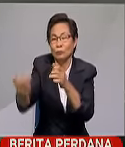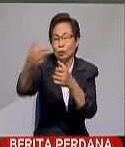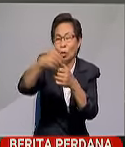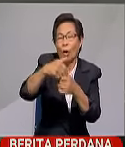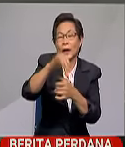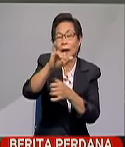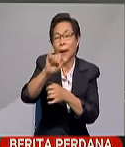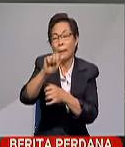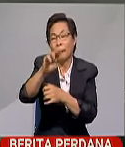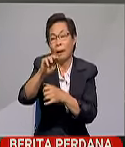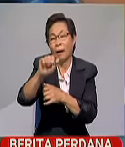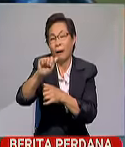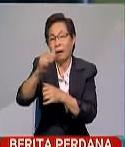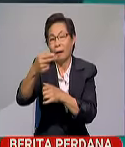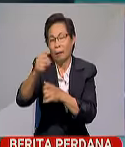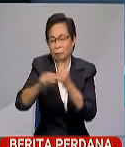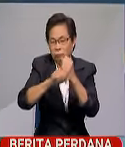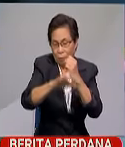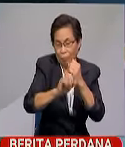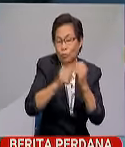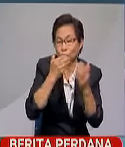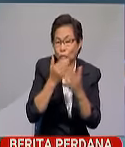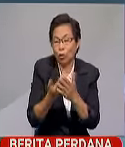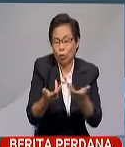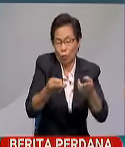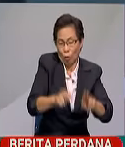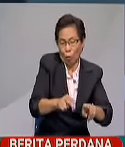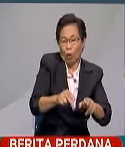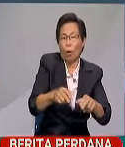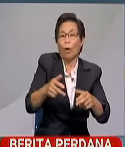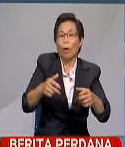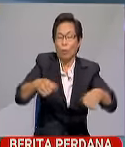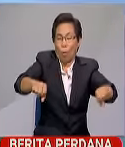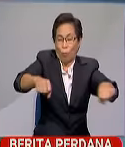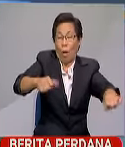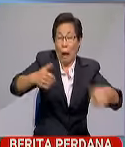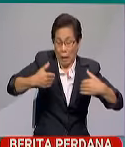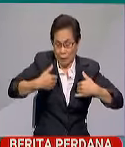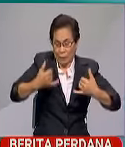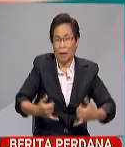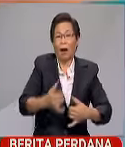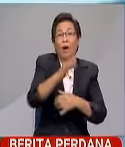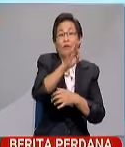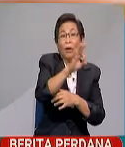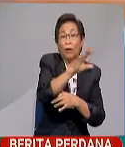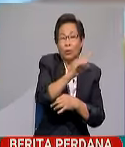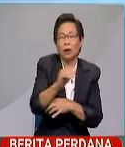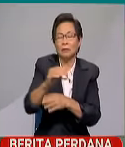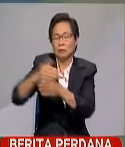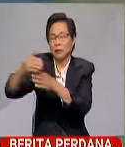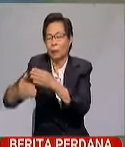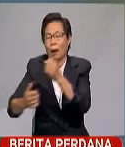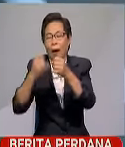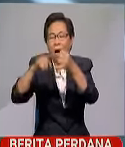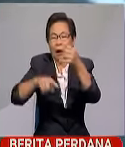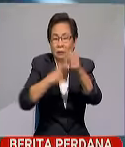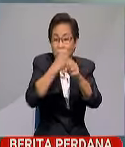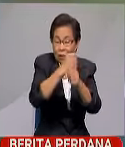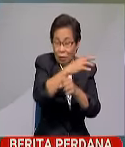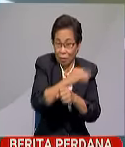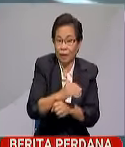kempen yang baik. Kontrak pelumba sedia ada Franco Morbidelli dan Quartararo tamat hujung tahun ini.